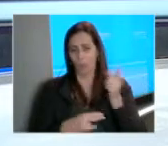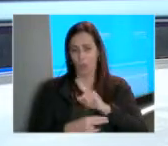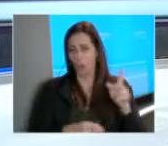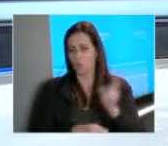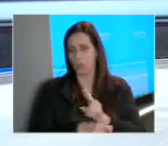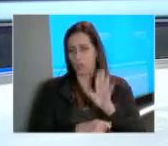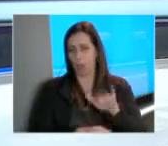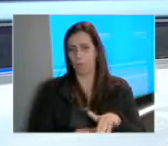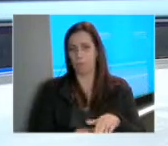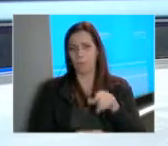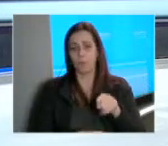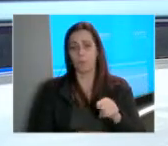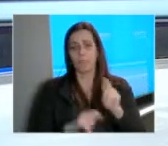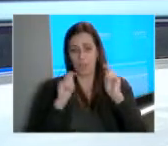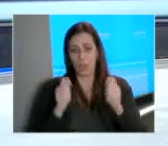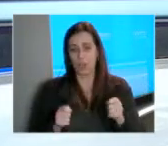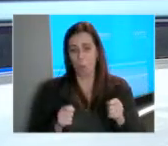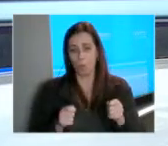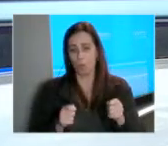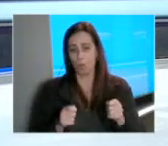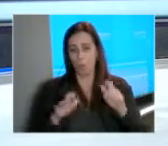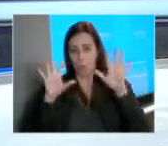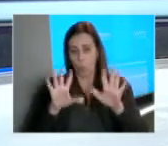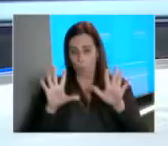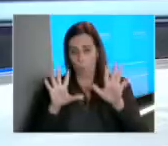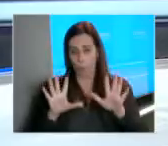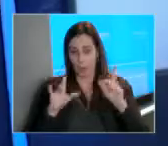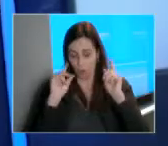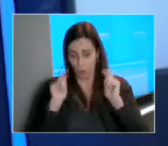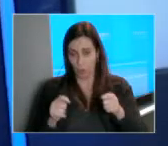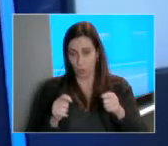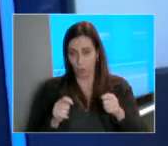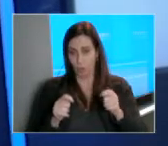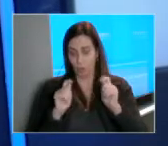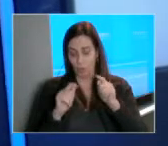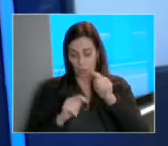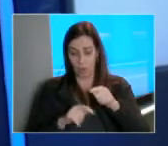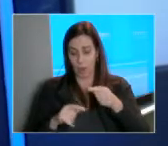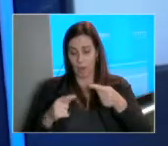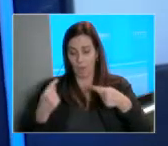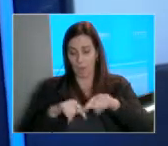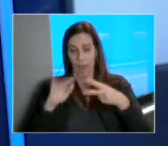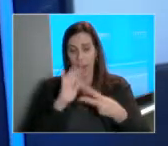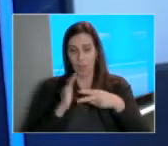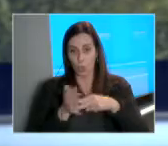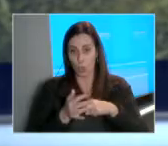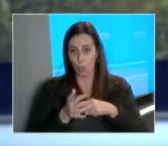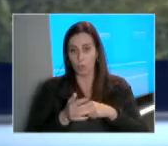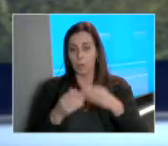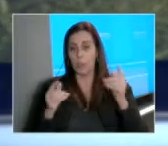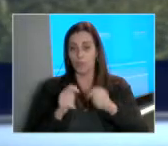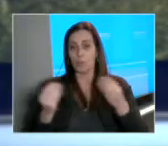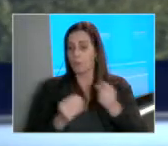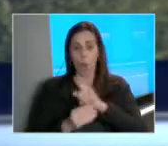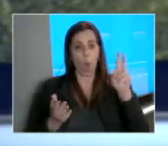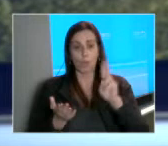היא שקרית גם. הם הגישו, באוקטובר שהגישו, ניגשו לוועדת ותל, הם הגישו דברים